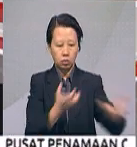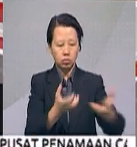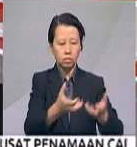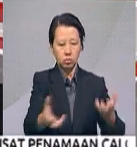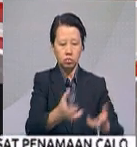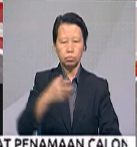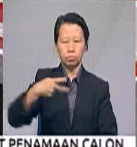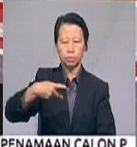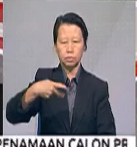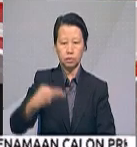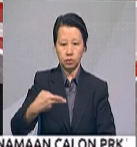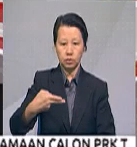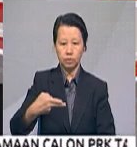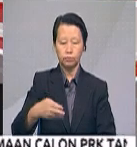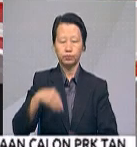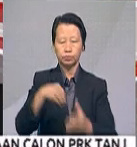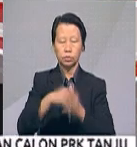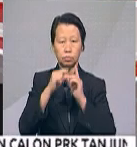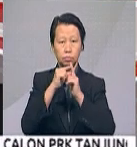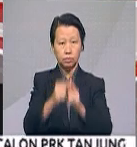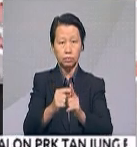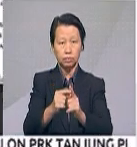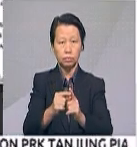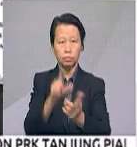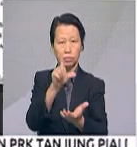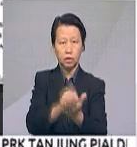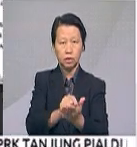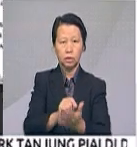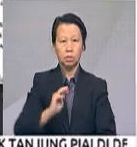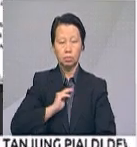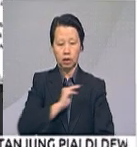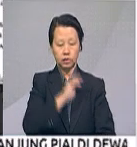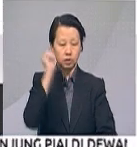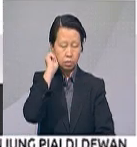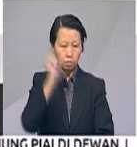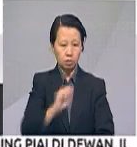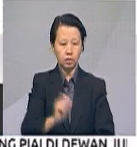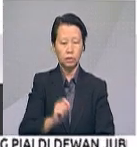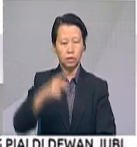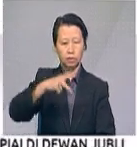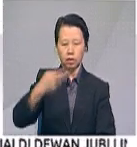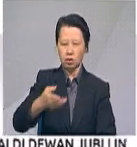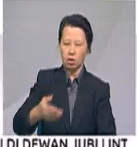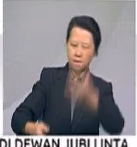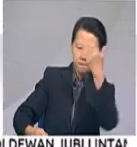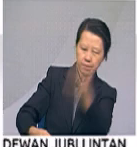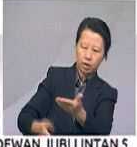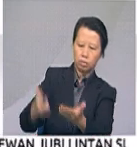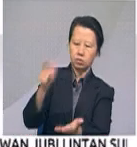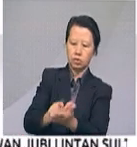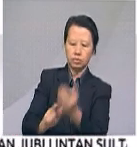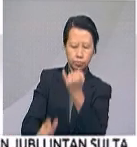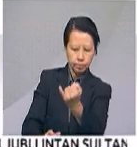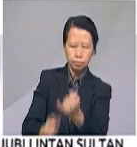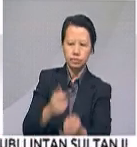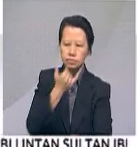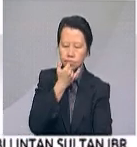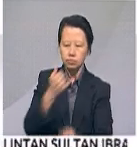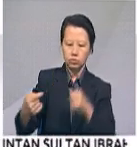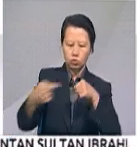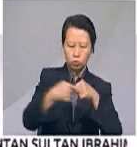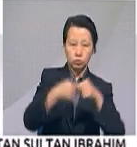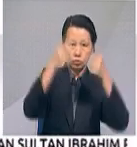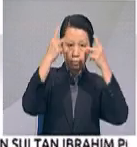memecah belahkan PH. Dalam satu kenyataan media, Majlis Setiausaha PH menyelar laporan tidak berasas itu yang menuduh